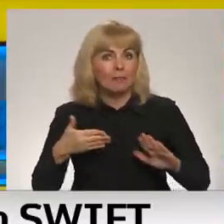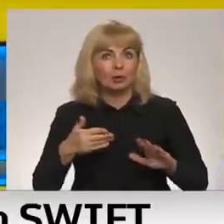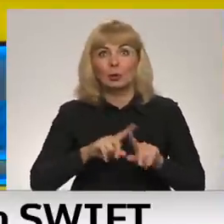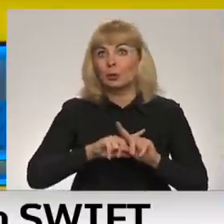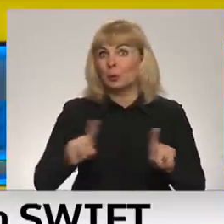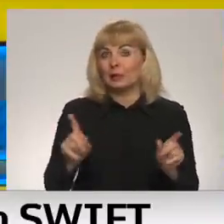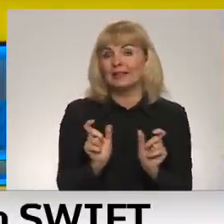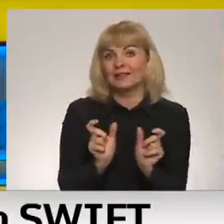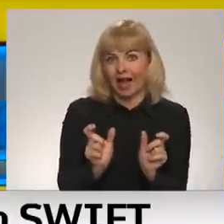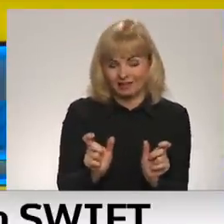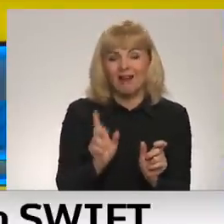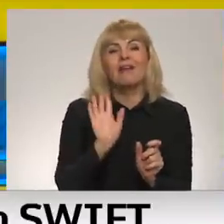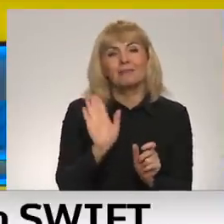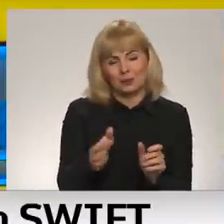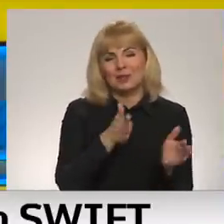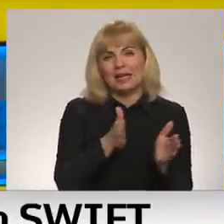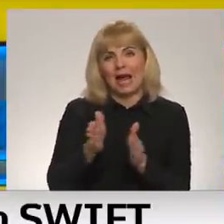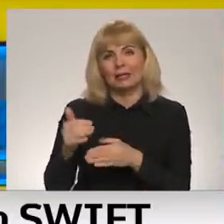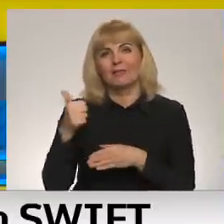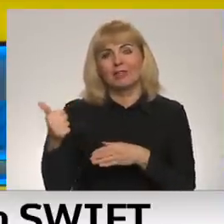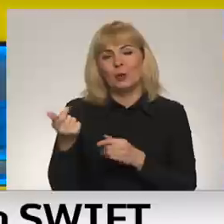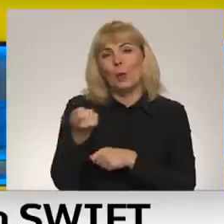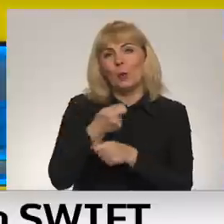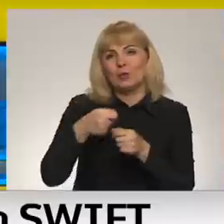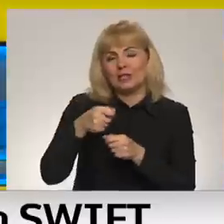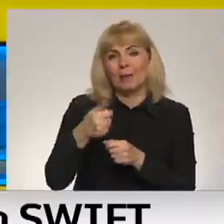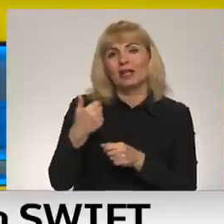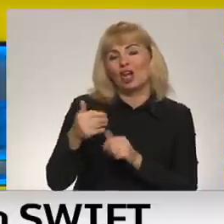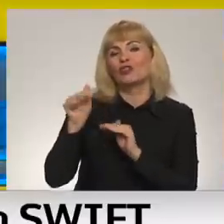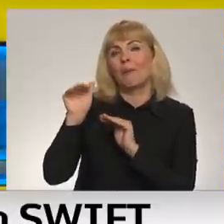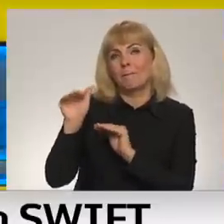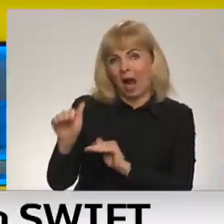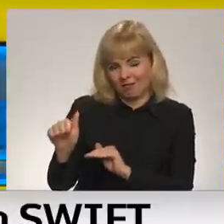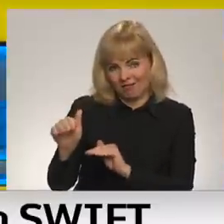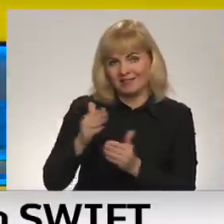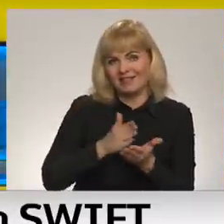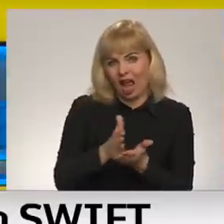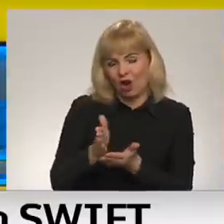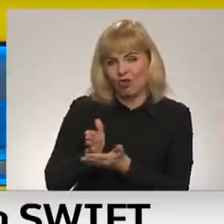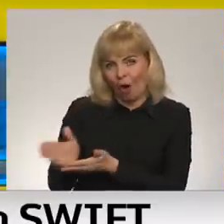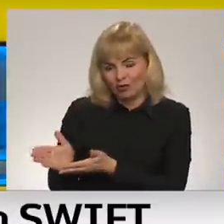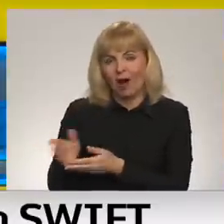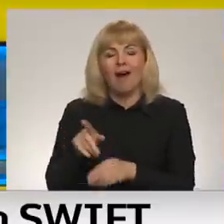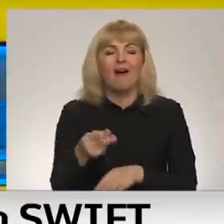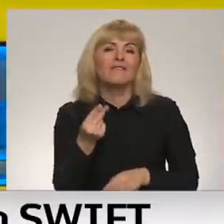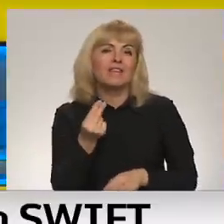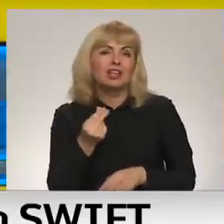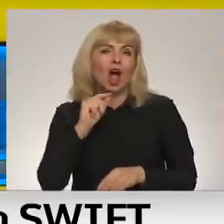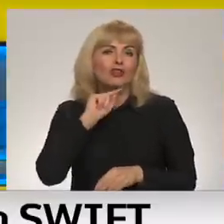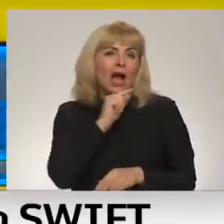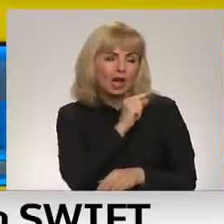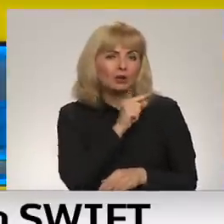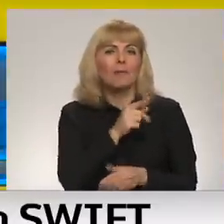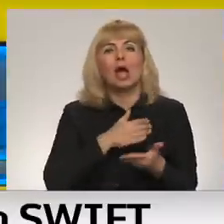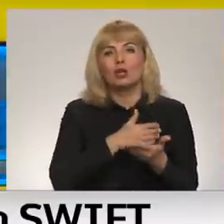sekundārās sankcijas ietekmēs arī viņu uzņēmējus banku sektoru un tamlīdzīgi. Un es domāju, ka finanšu ekonomikas jomā